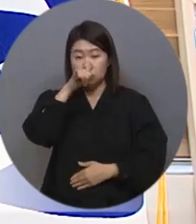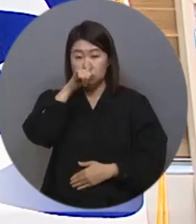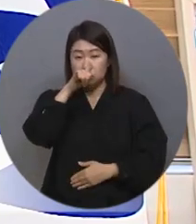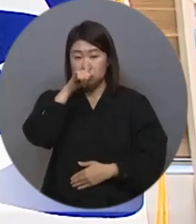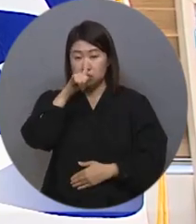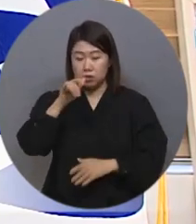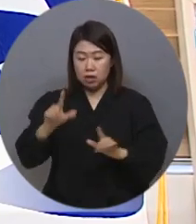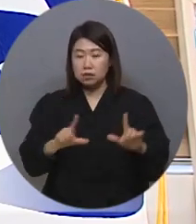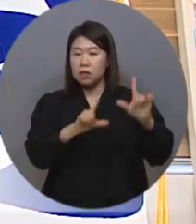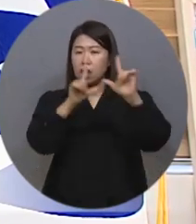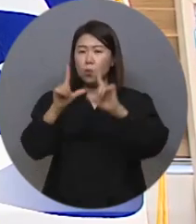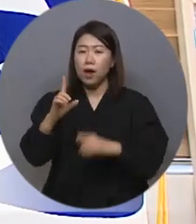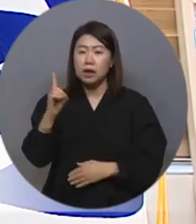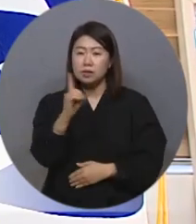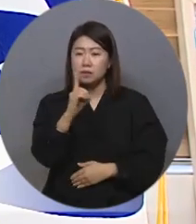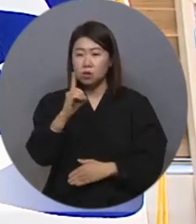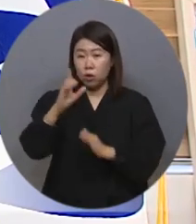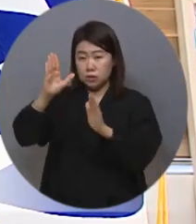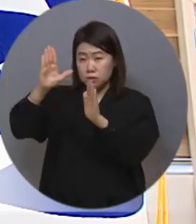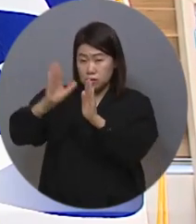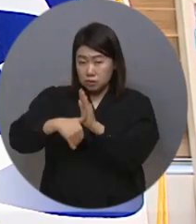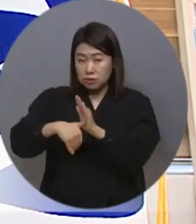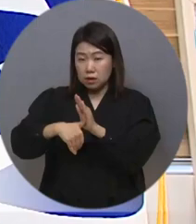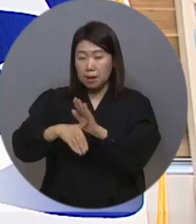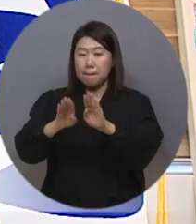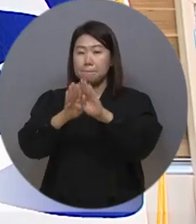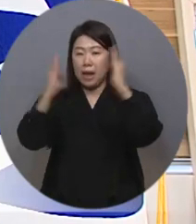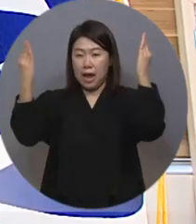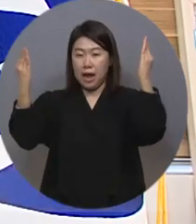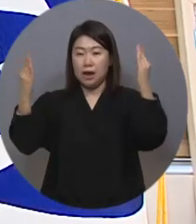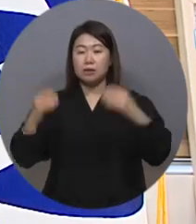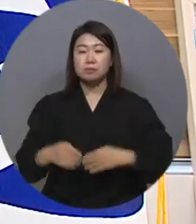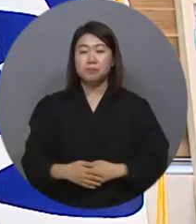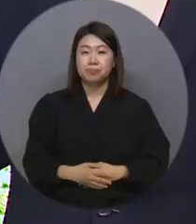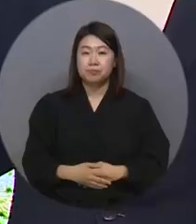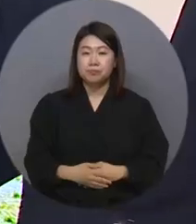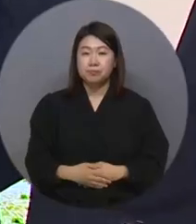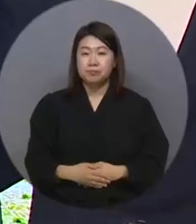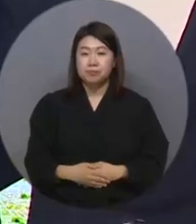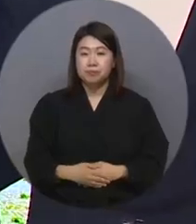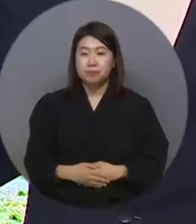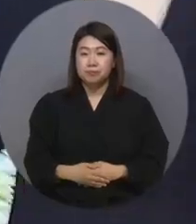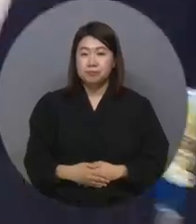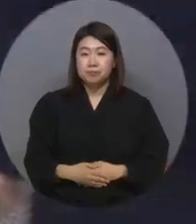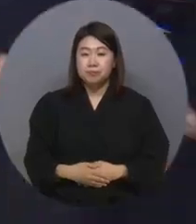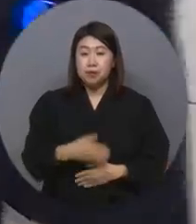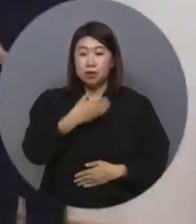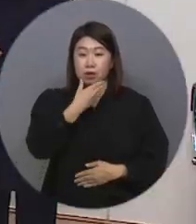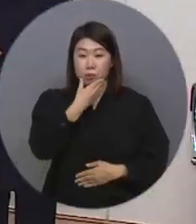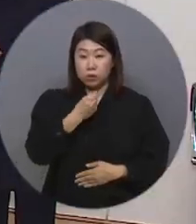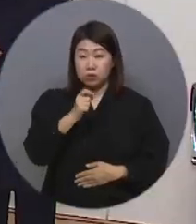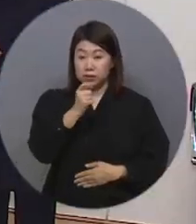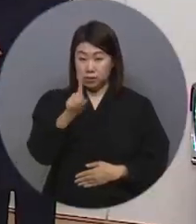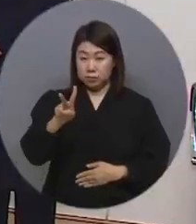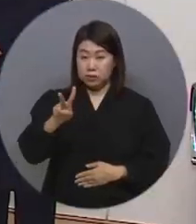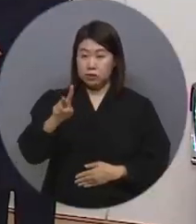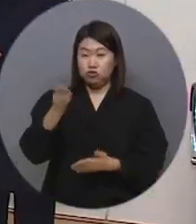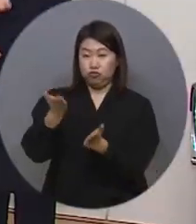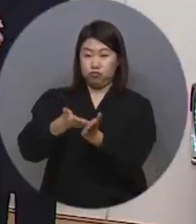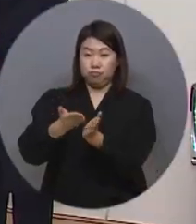그 생활 그 디지털 시대를 열겠습니다. 복지TV 뉴스 박순용입니다.